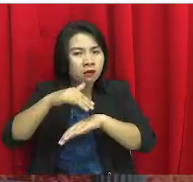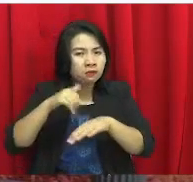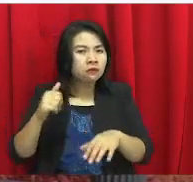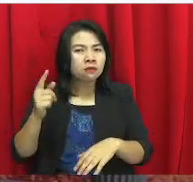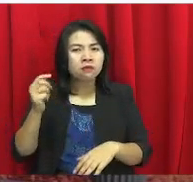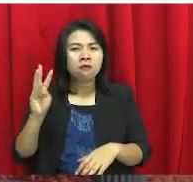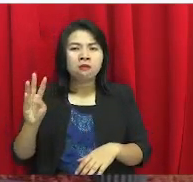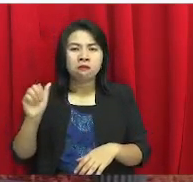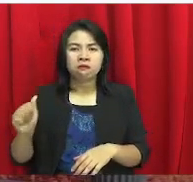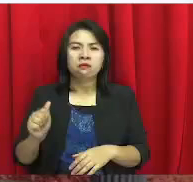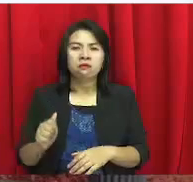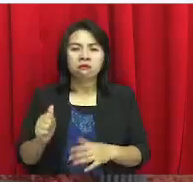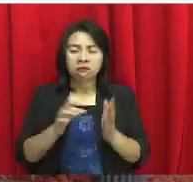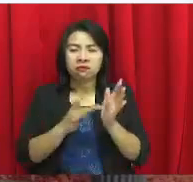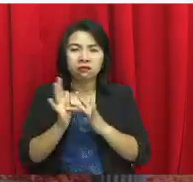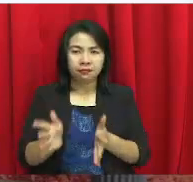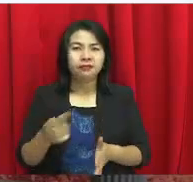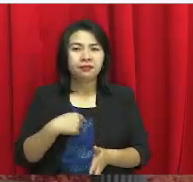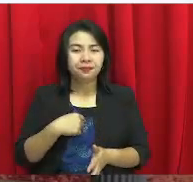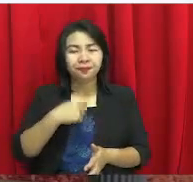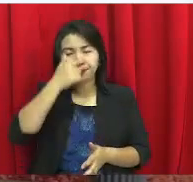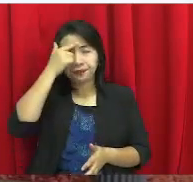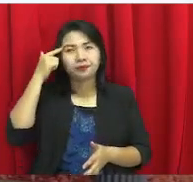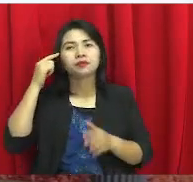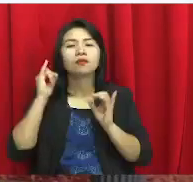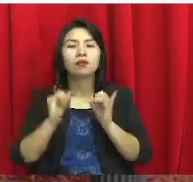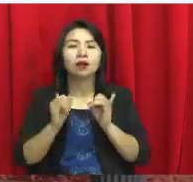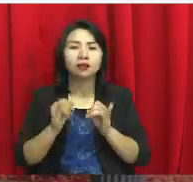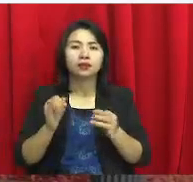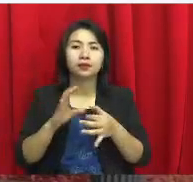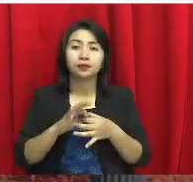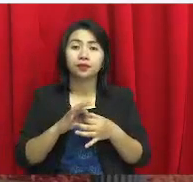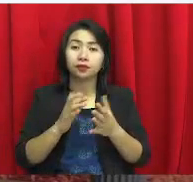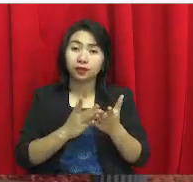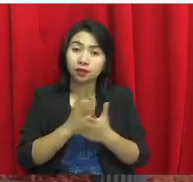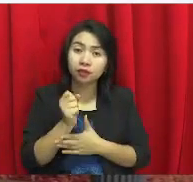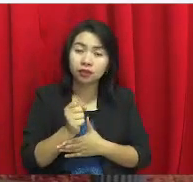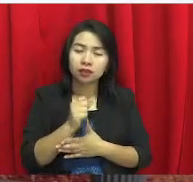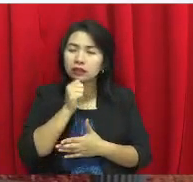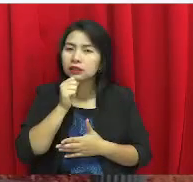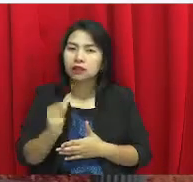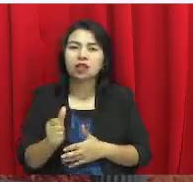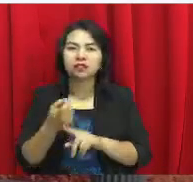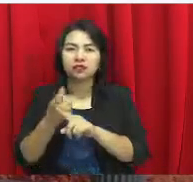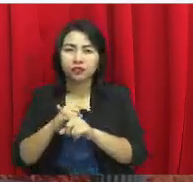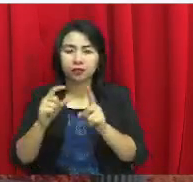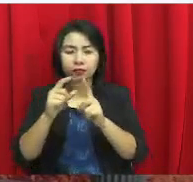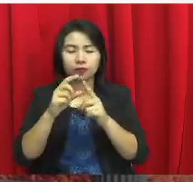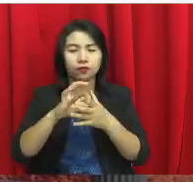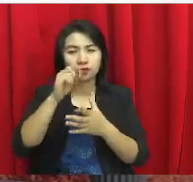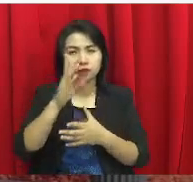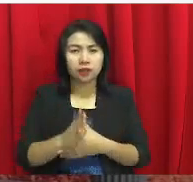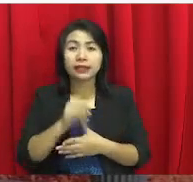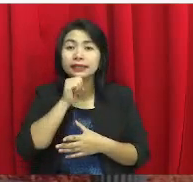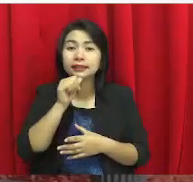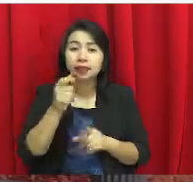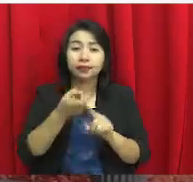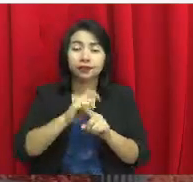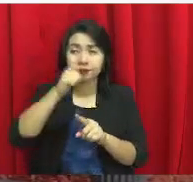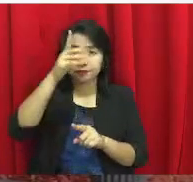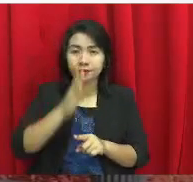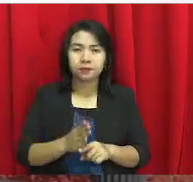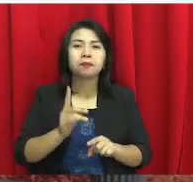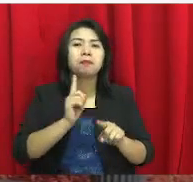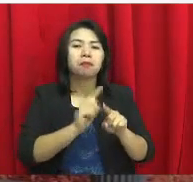the instruction in righteousness that they're receiving is not from God, neither from the Word of God. They interpret it